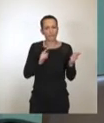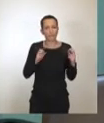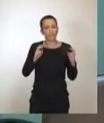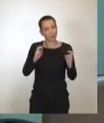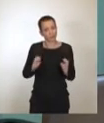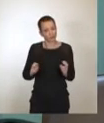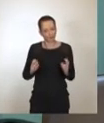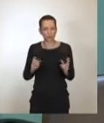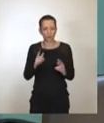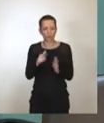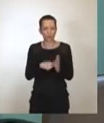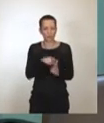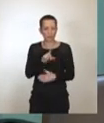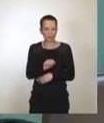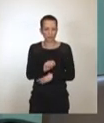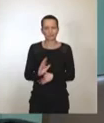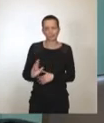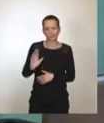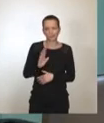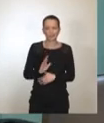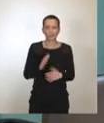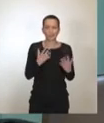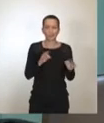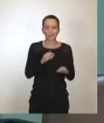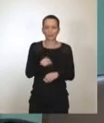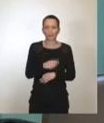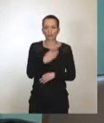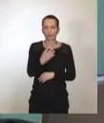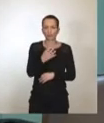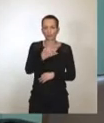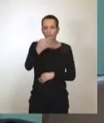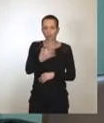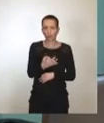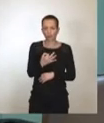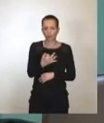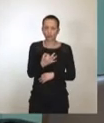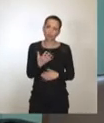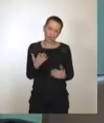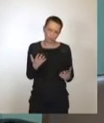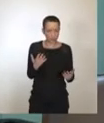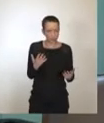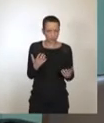en 2020. Il était de 10,4% quand même